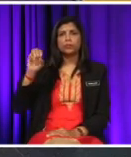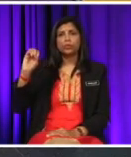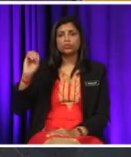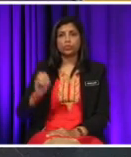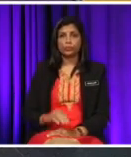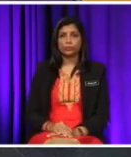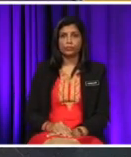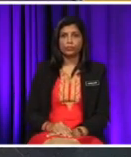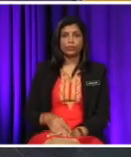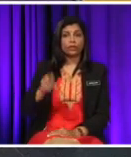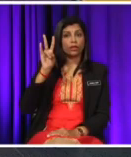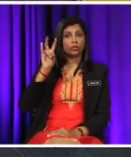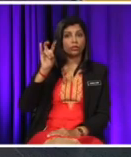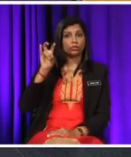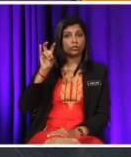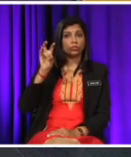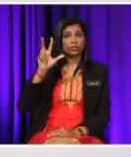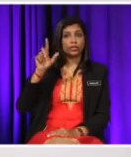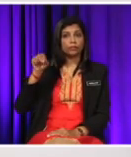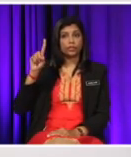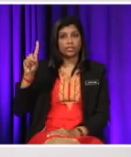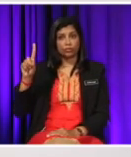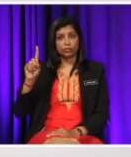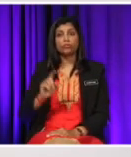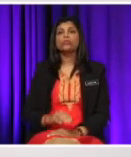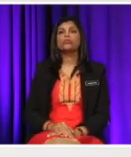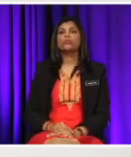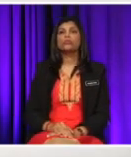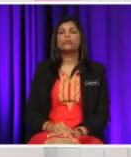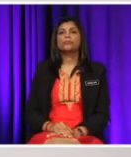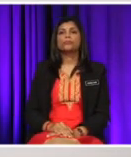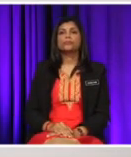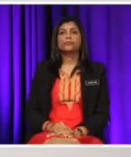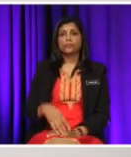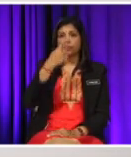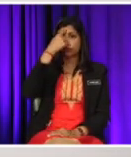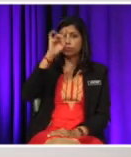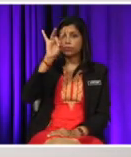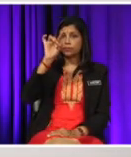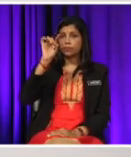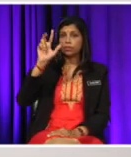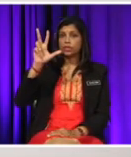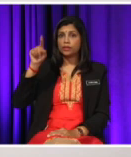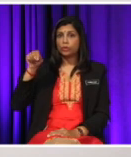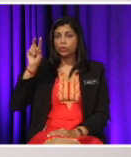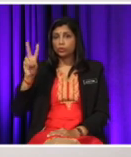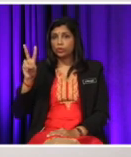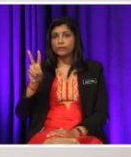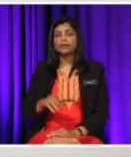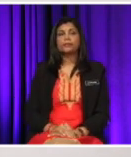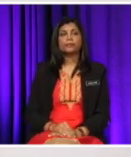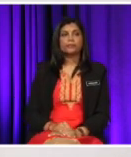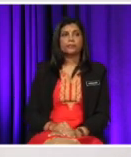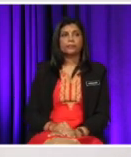ke-70 70 adalah 3 poin 1 atau skip dan 80 3.2 3.2